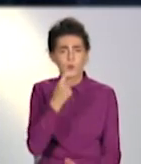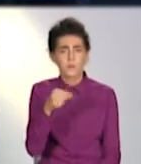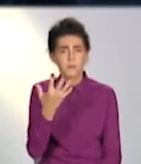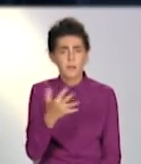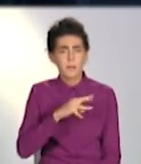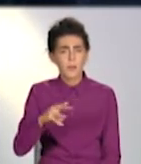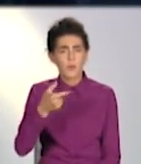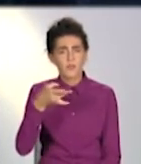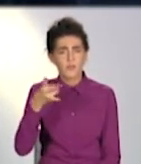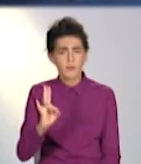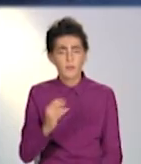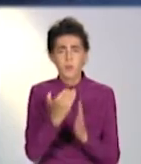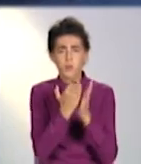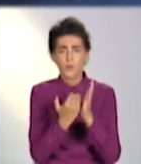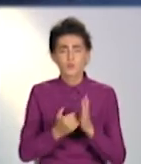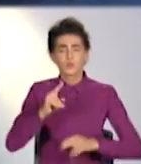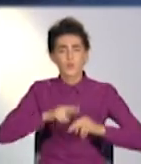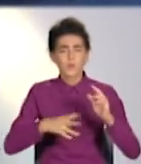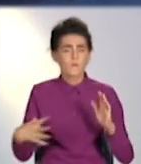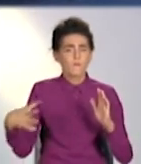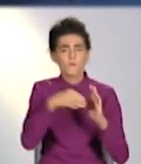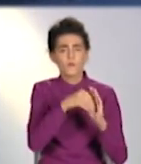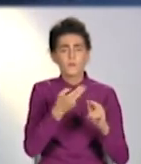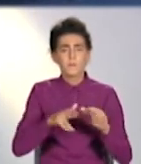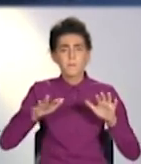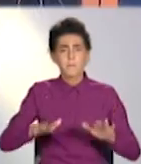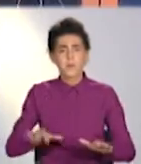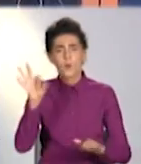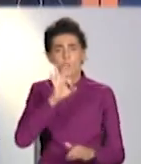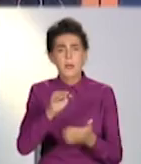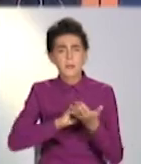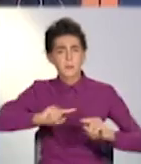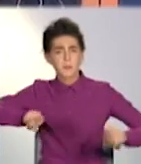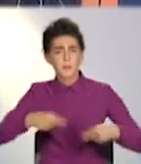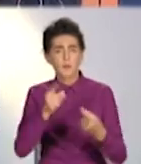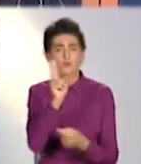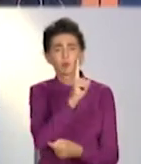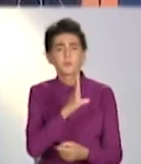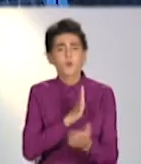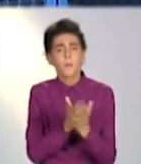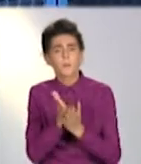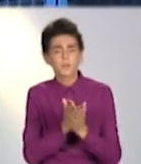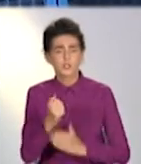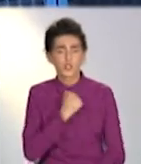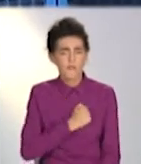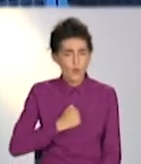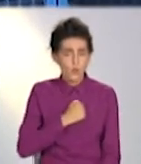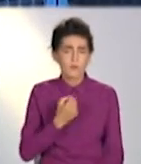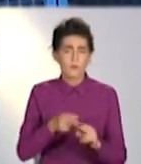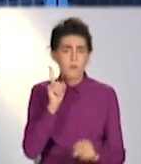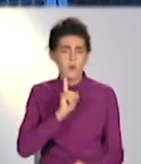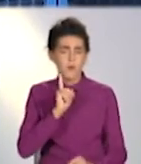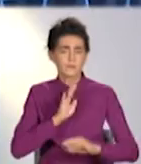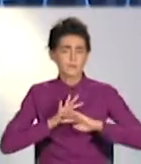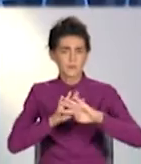1,5 мільйона гривень. За проєктом, в будівлі також облаштують місця для реабілітації тварин після операцій. Нині ж їх тримають